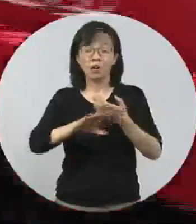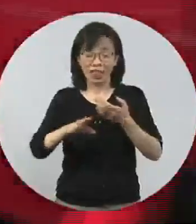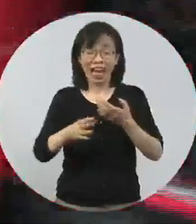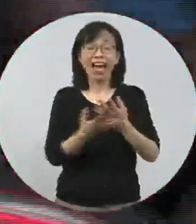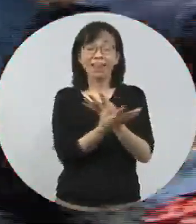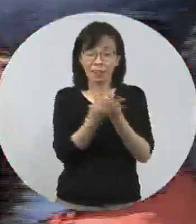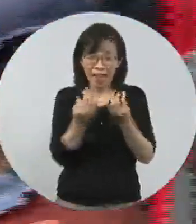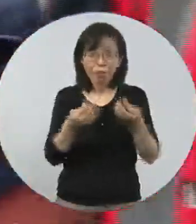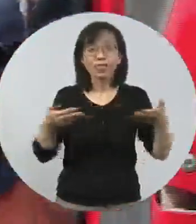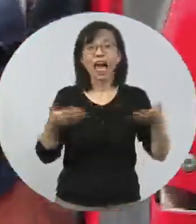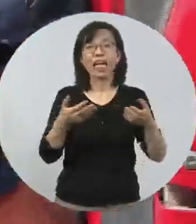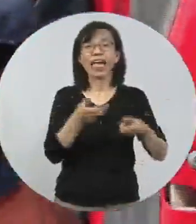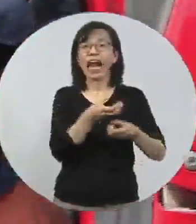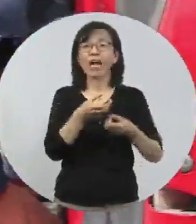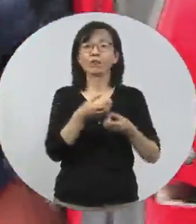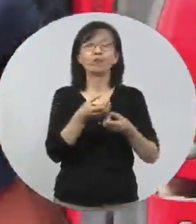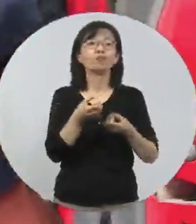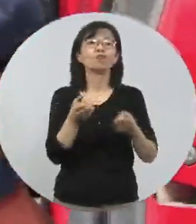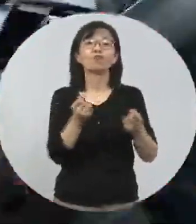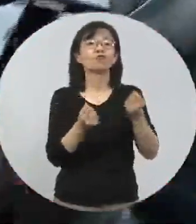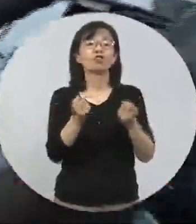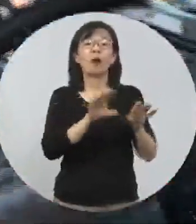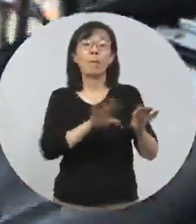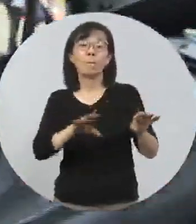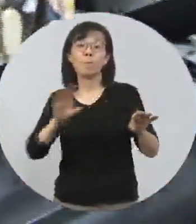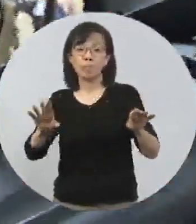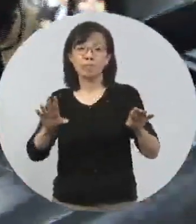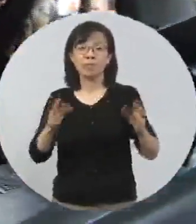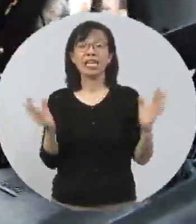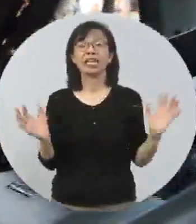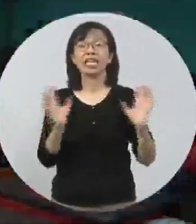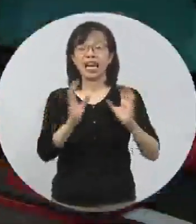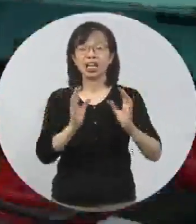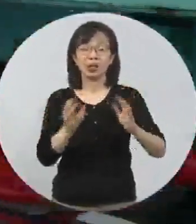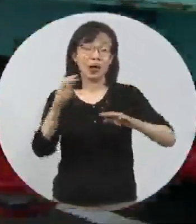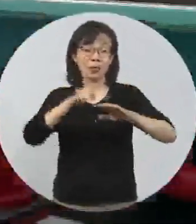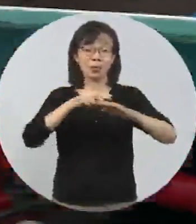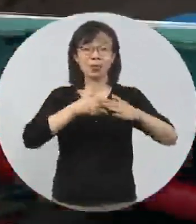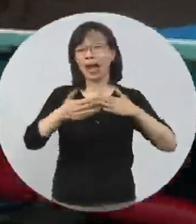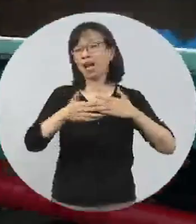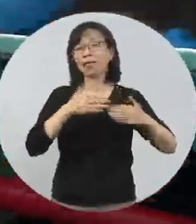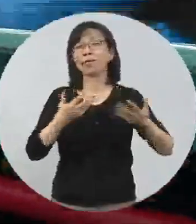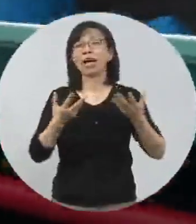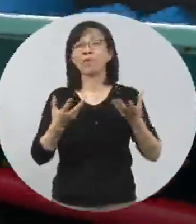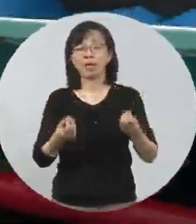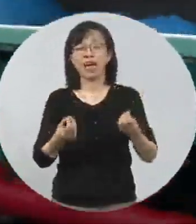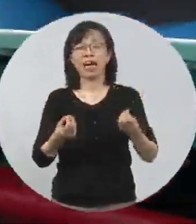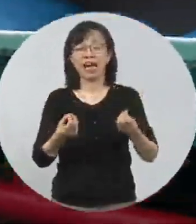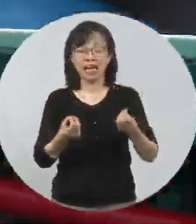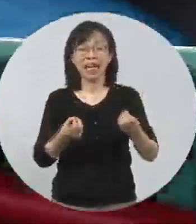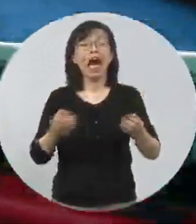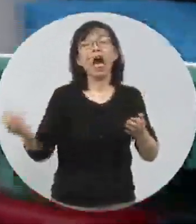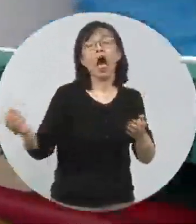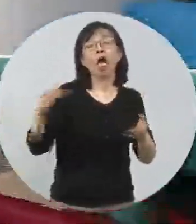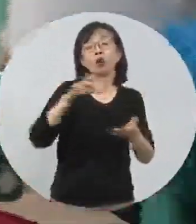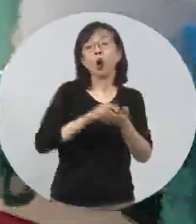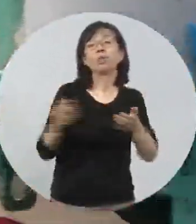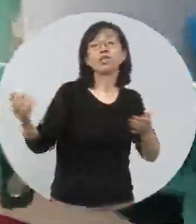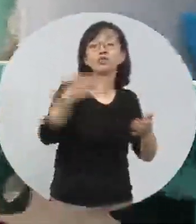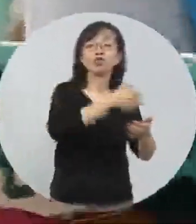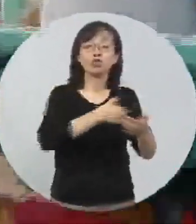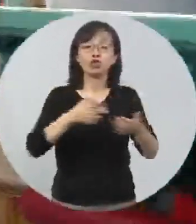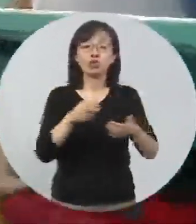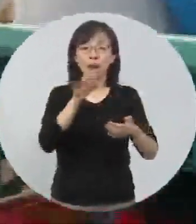し、来場者は乗車体験などを楽しみました。ゴミを収集するパッカー車のブース